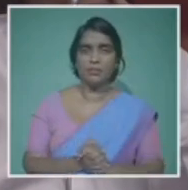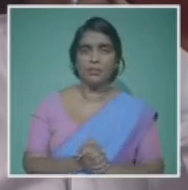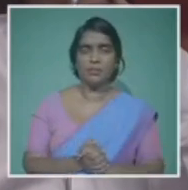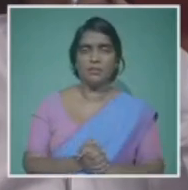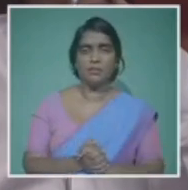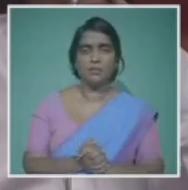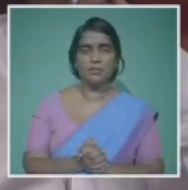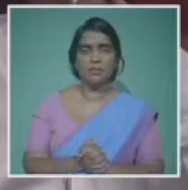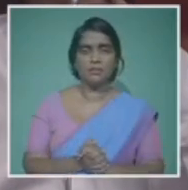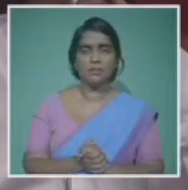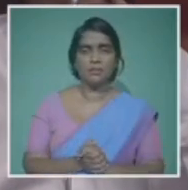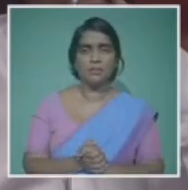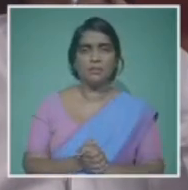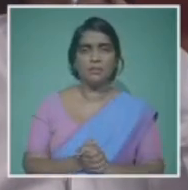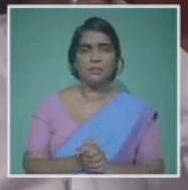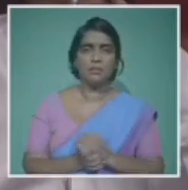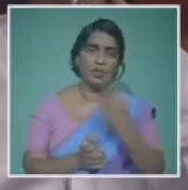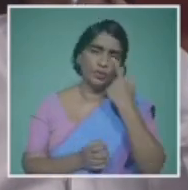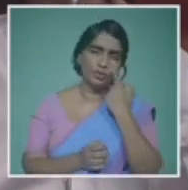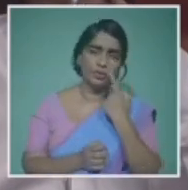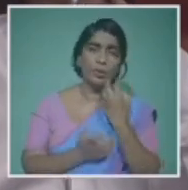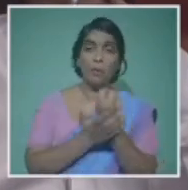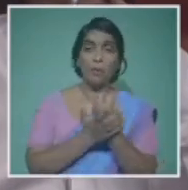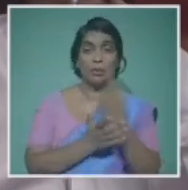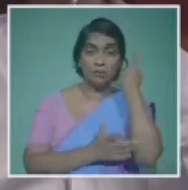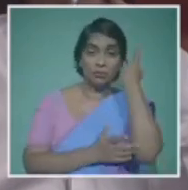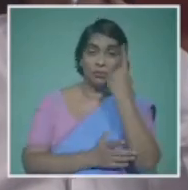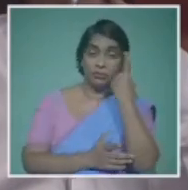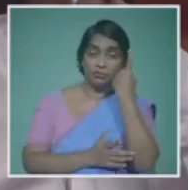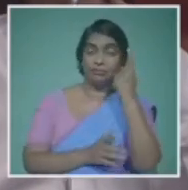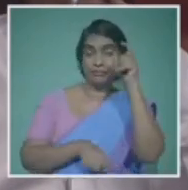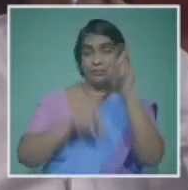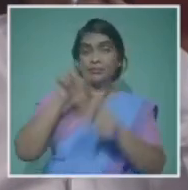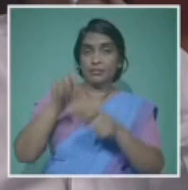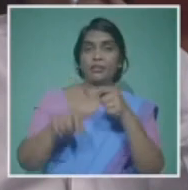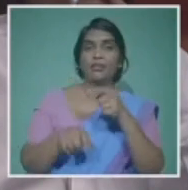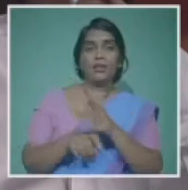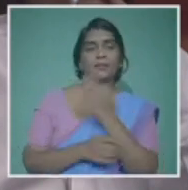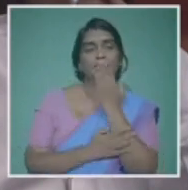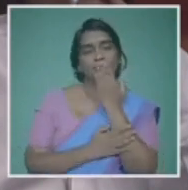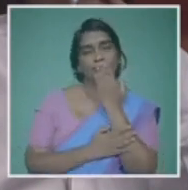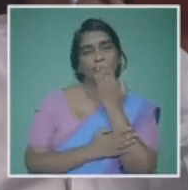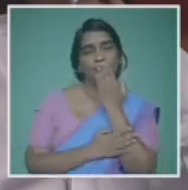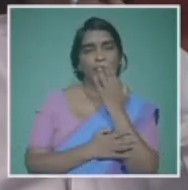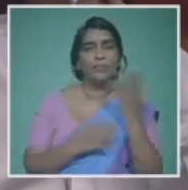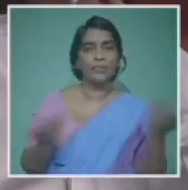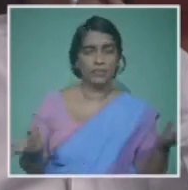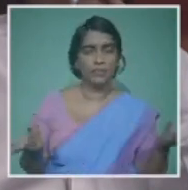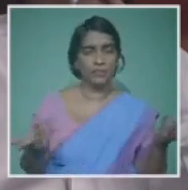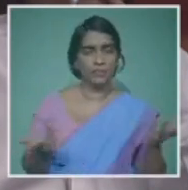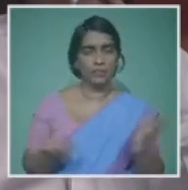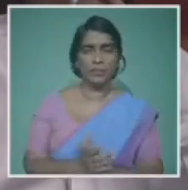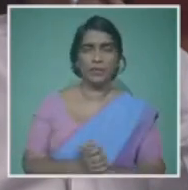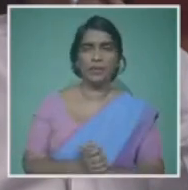ඉතින් කඩදාසි වඩා පොහොට්ටුවේ වියතුන් කියලා හිටිය පොහොට්ටුවේ කටවාගෙන හිටියේ.